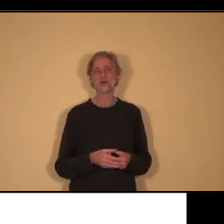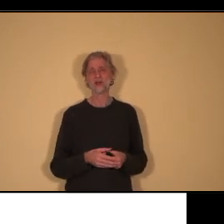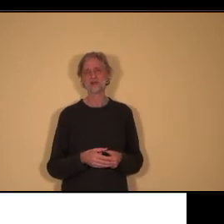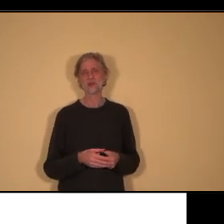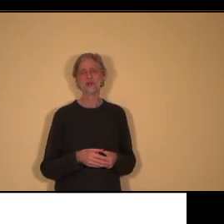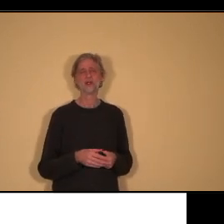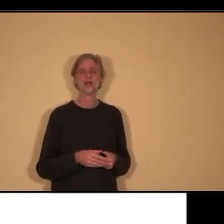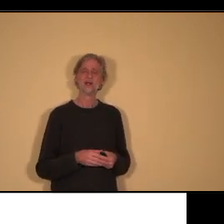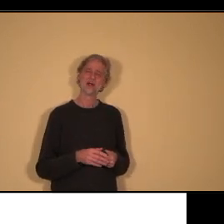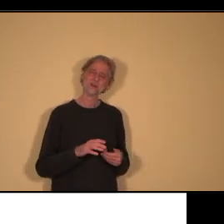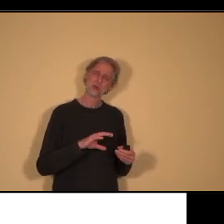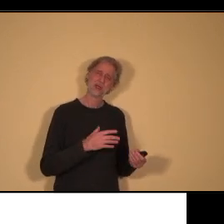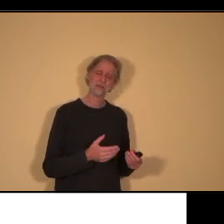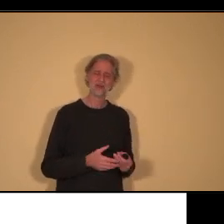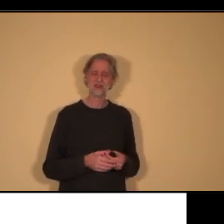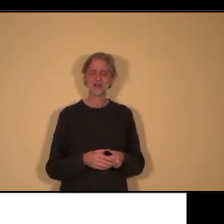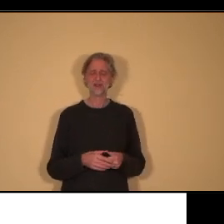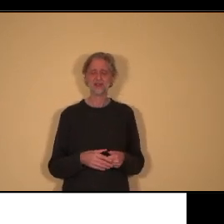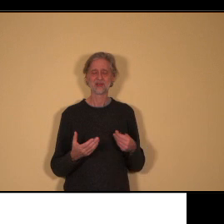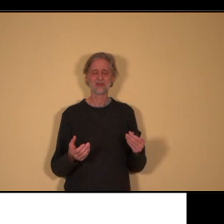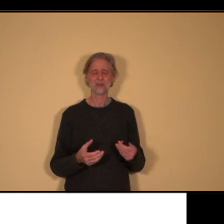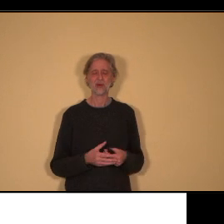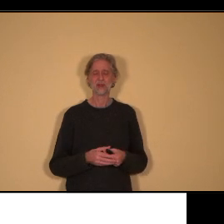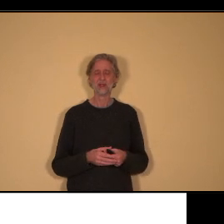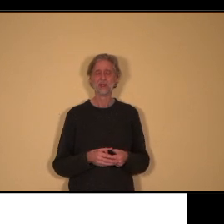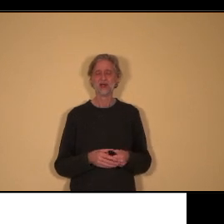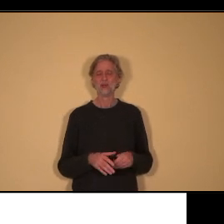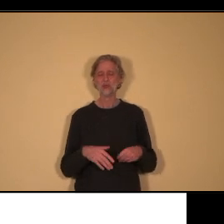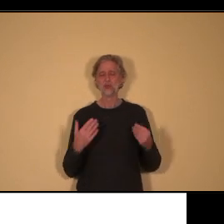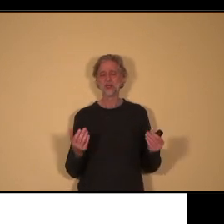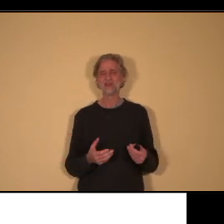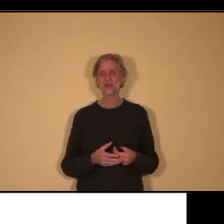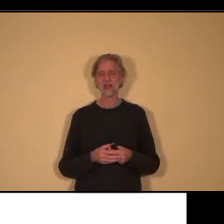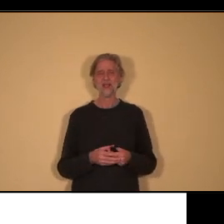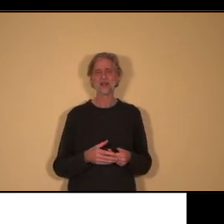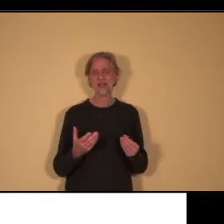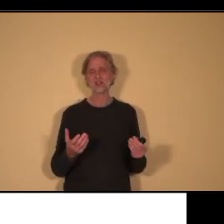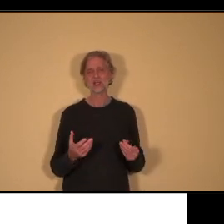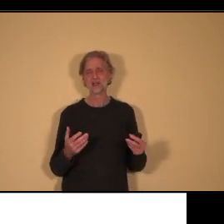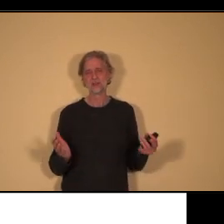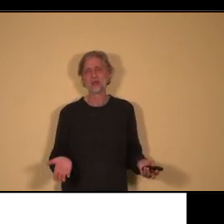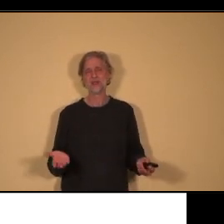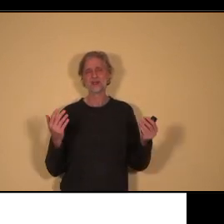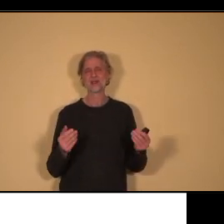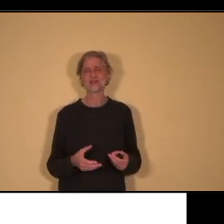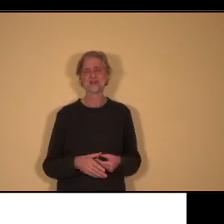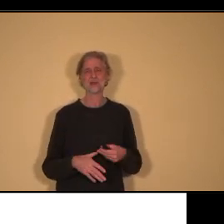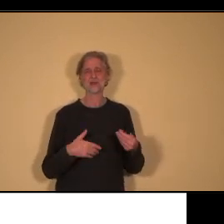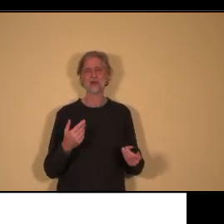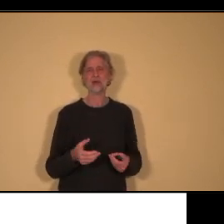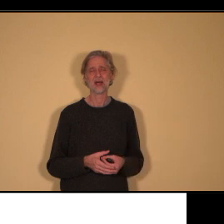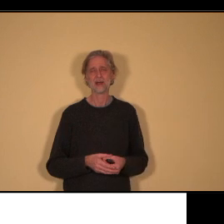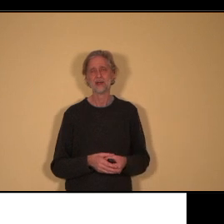geologische Formationen im Grunde abgesichert werden. Das heißt, wir brauchen eine undurchlässige Deckschicht, die verhindert, dass das